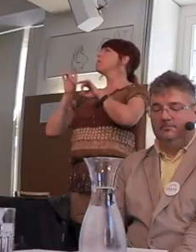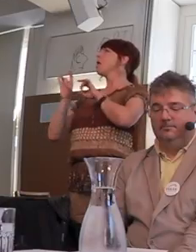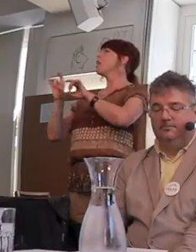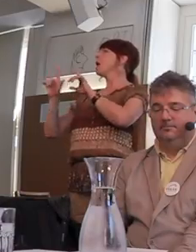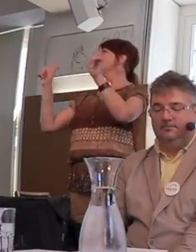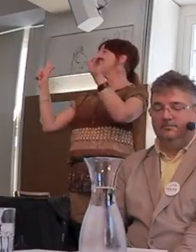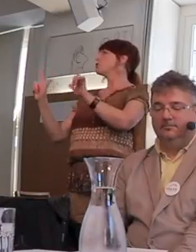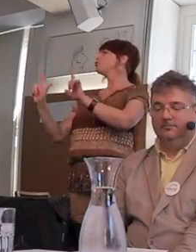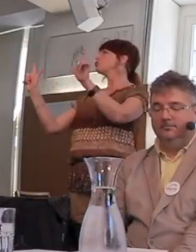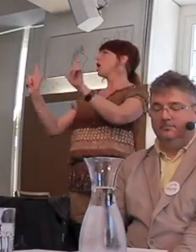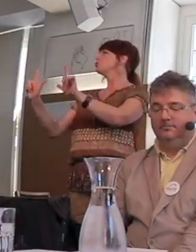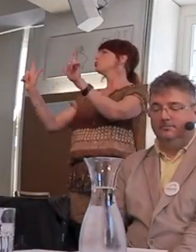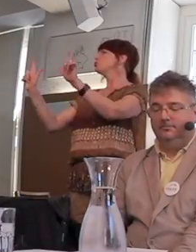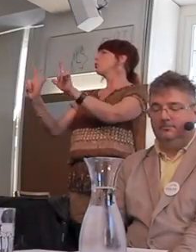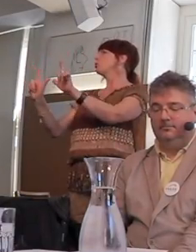Lehrveranstaltungen